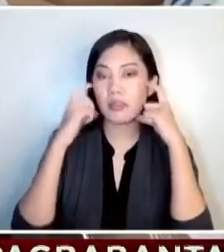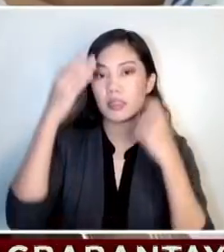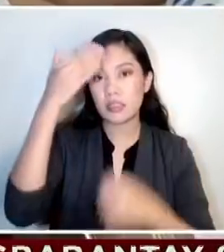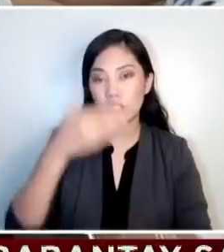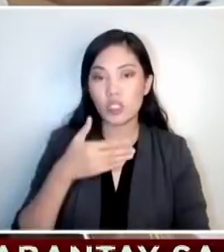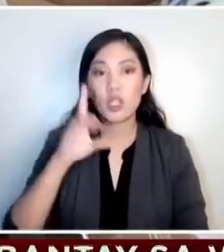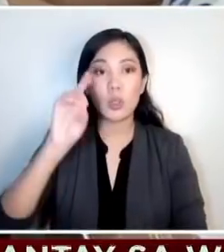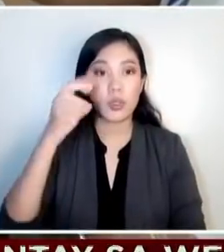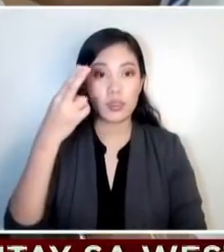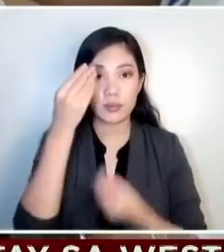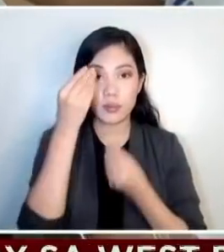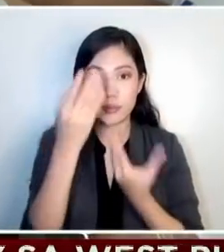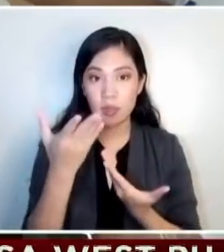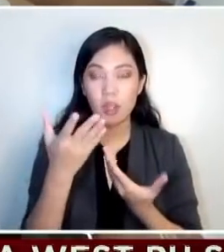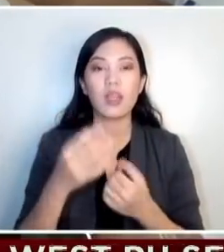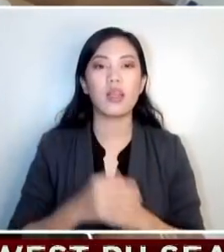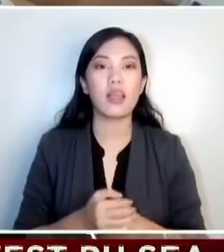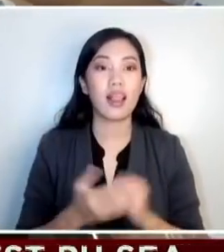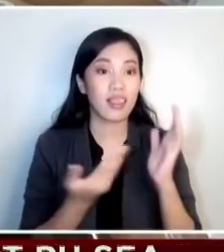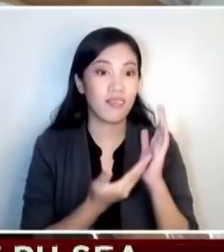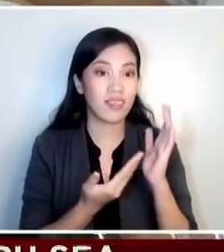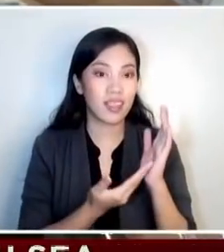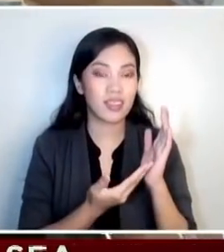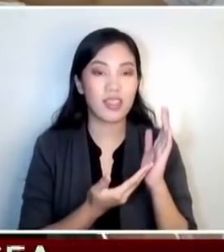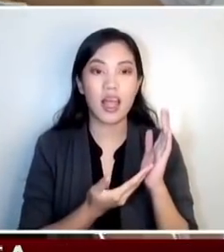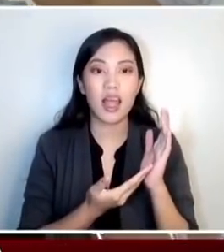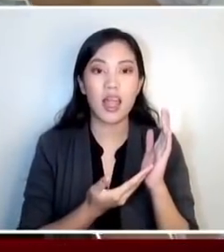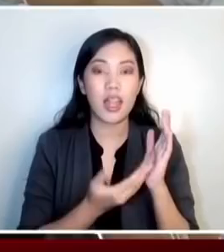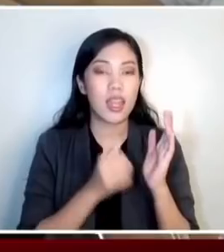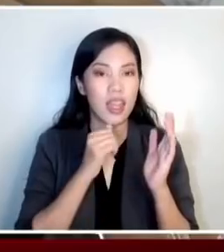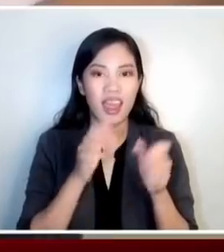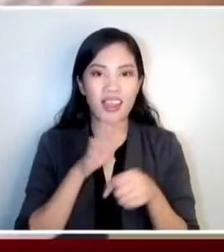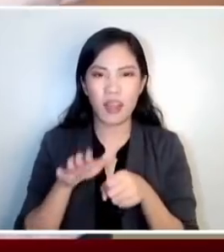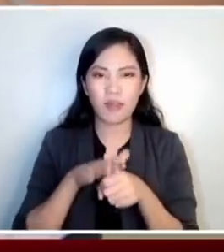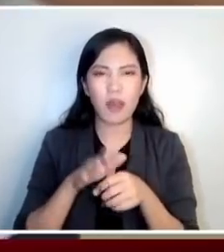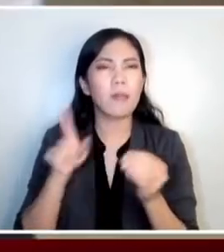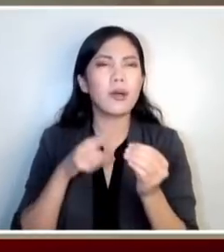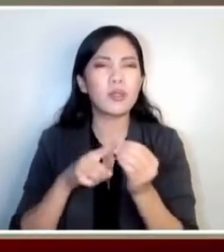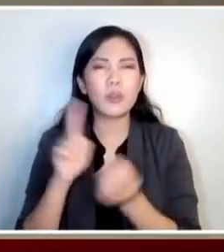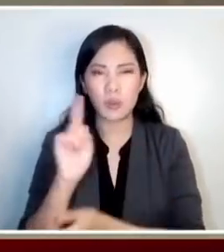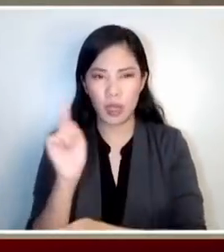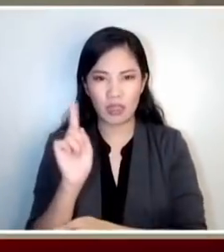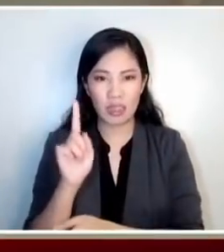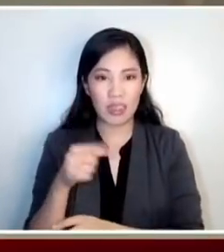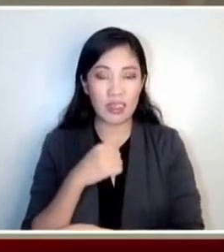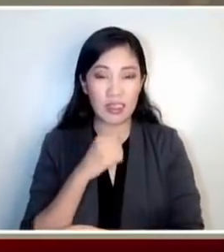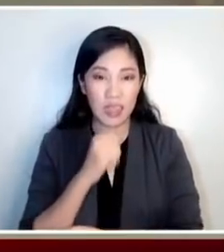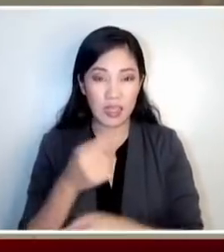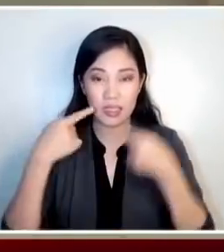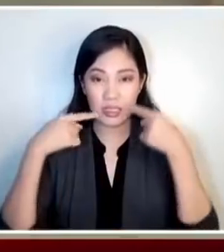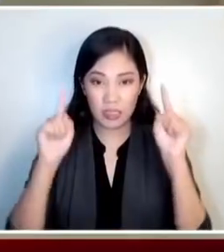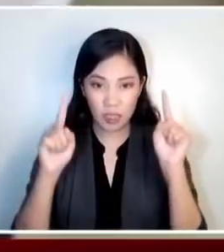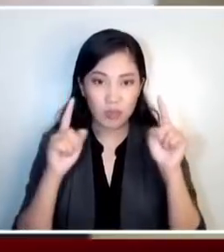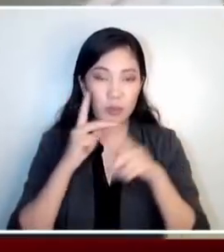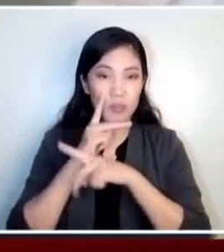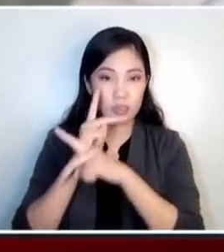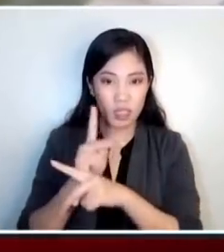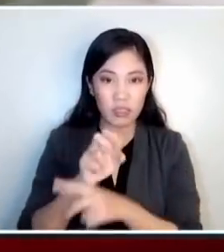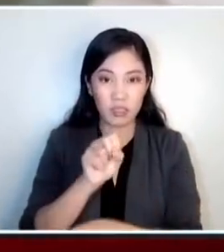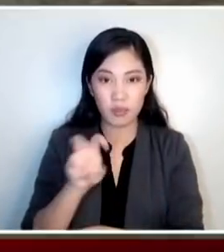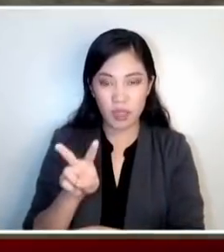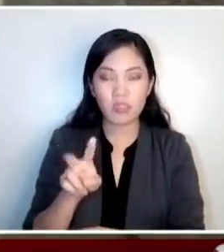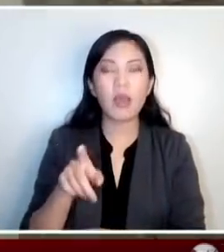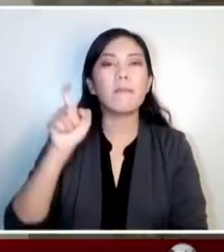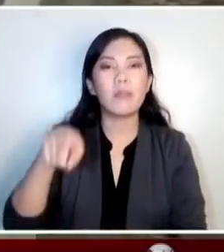sapat na ebidensya para sabihing hindi mabisa ang mga bakuna sa COVID ng Sinovac. Kailangan anilang malaman ang porsyento ng mga binakunahang